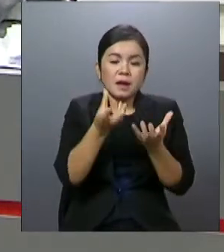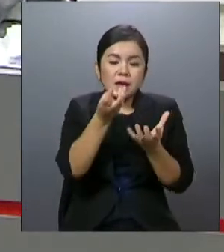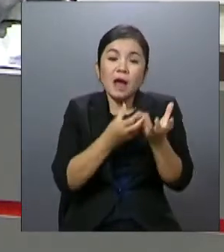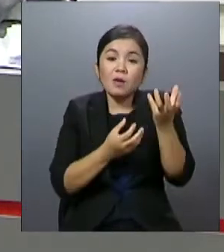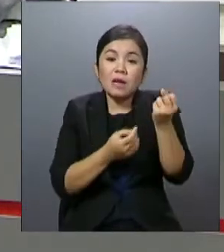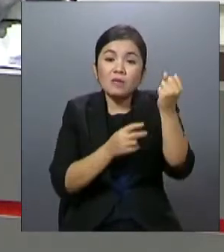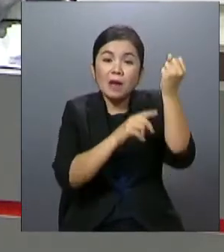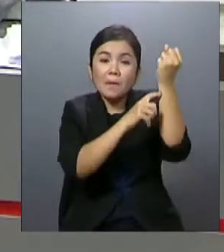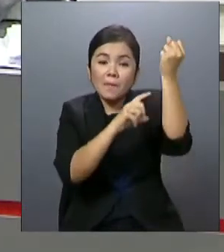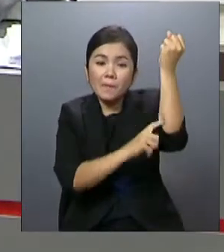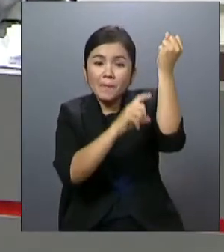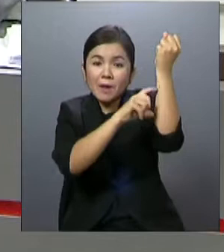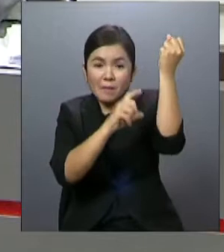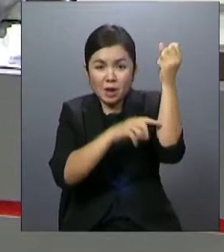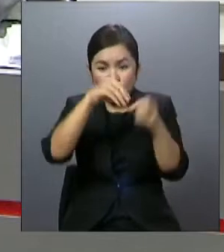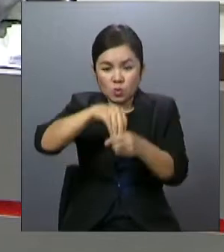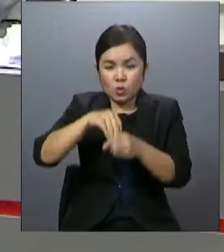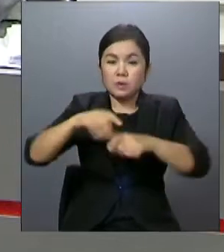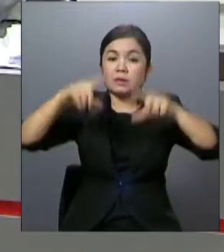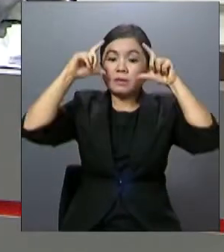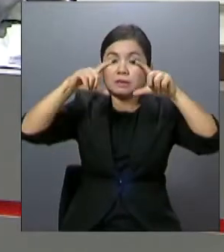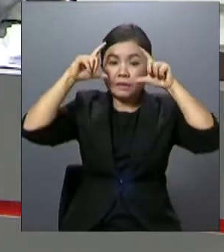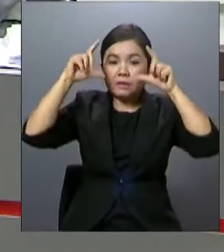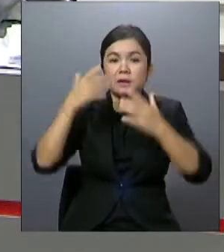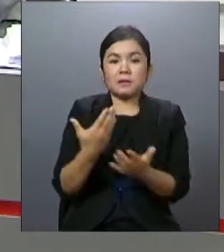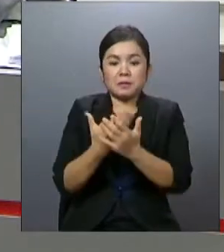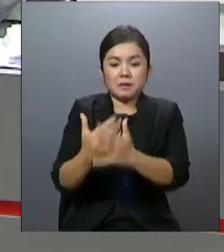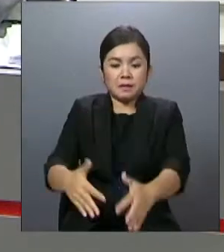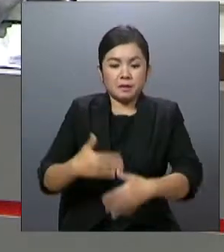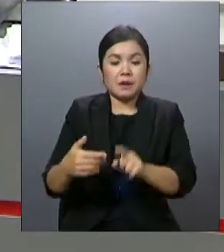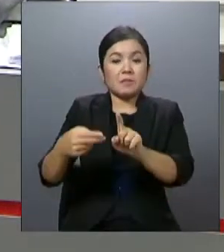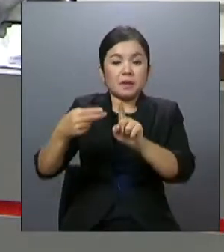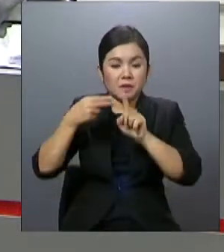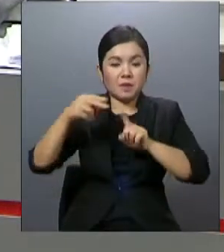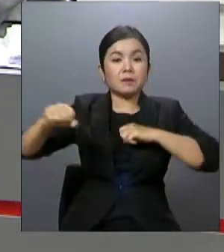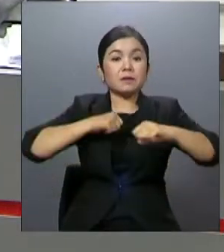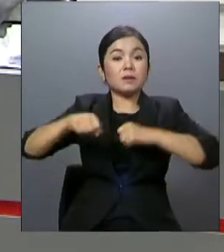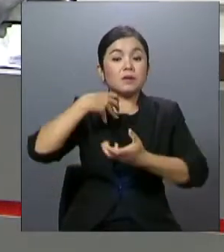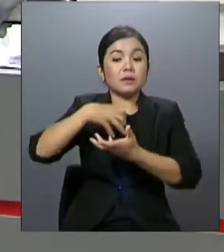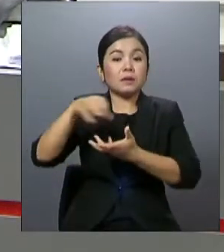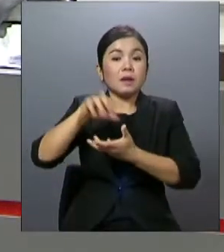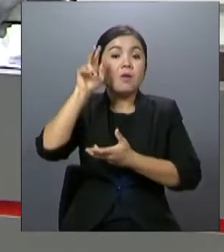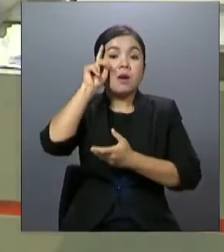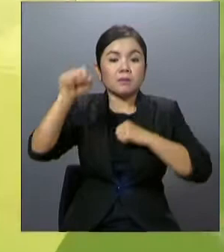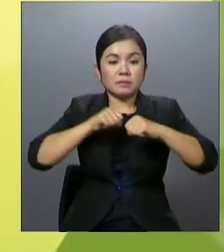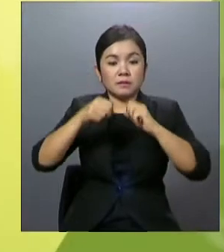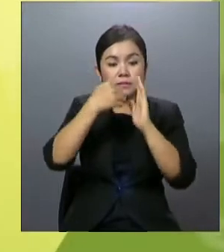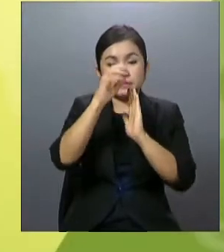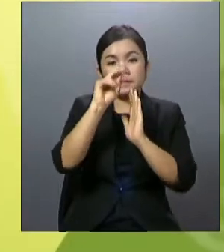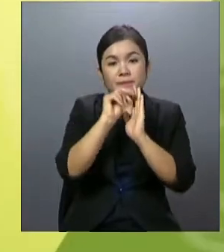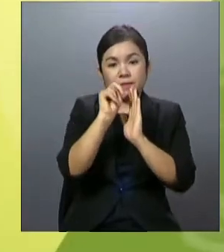ะซึ่งก็สร้างรายได้กับคนในพื้นที่นับหมื่นบาทต่อเดือนทีเดียวติดตามจากเจนซีรีพอร์เตอร์เยาวชนจังหวัดน่านค่ะ